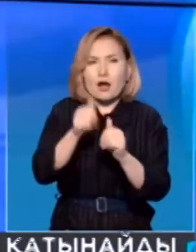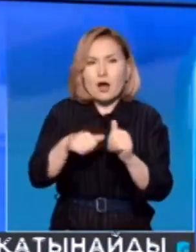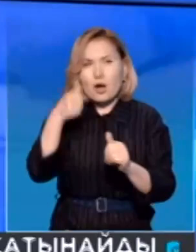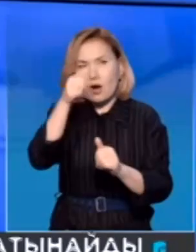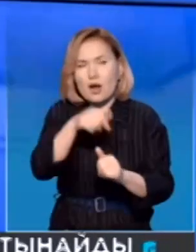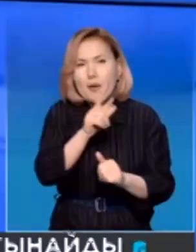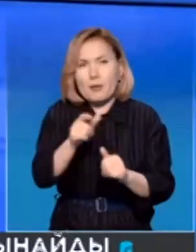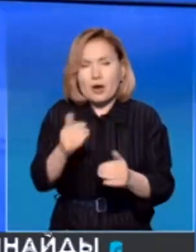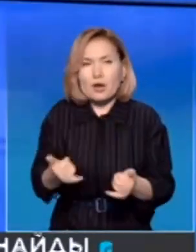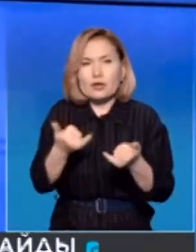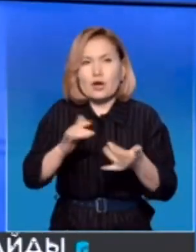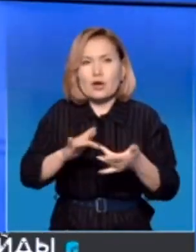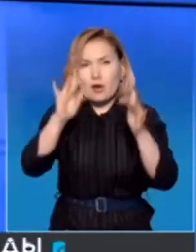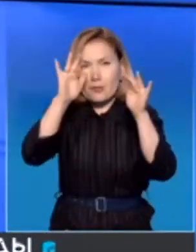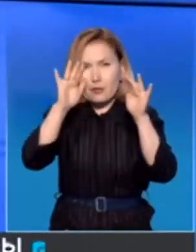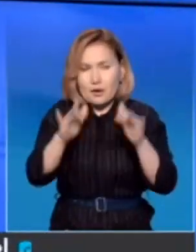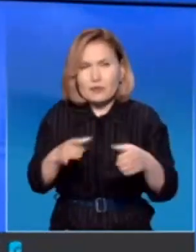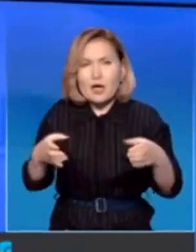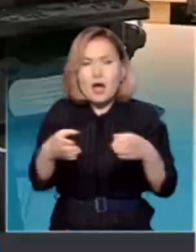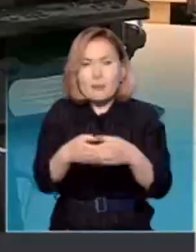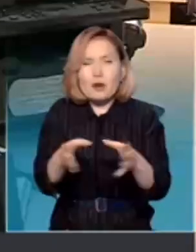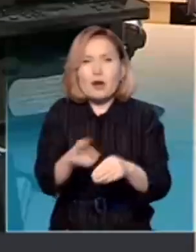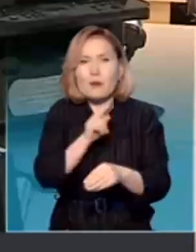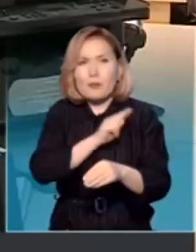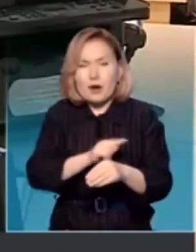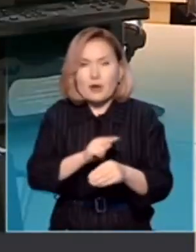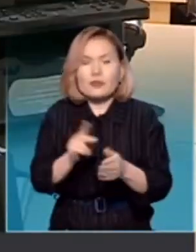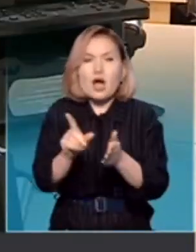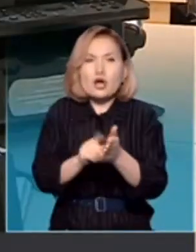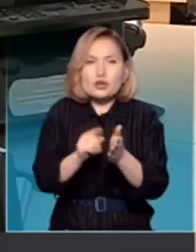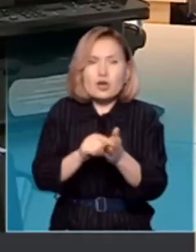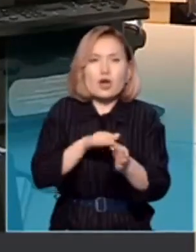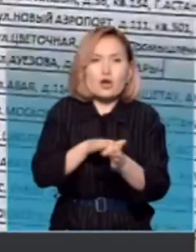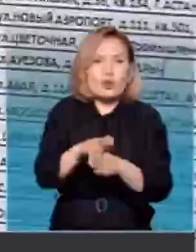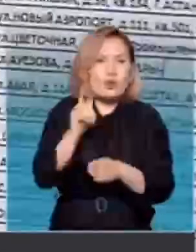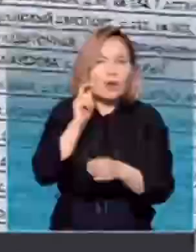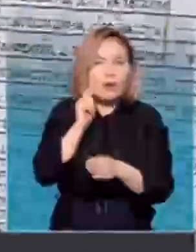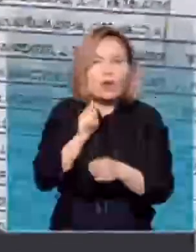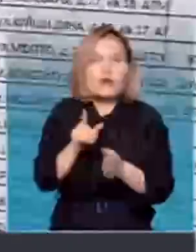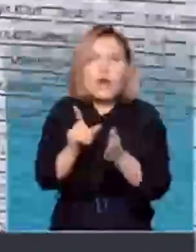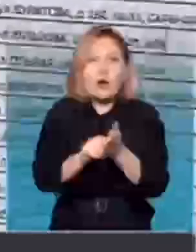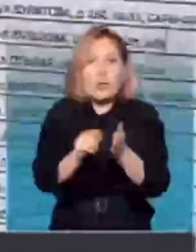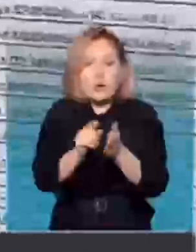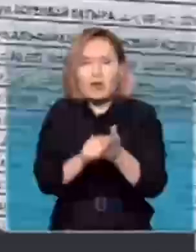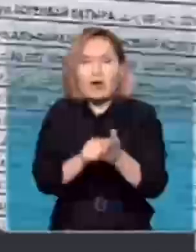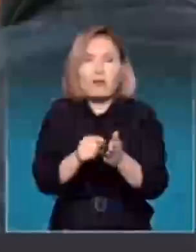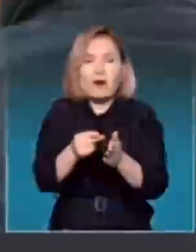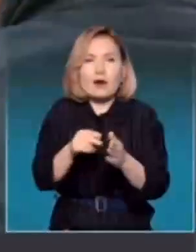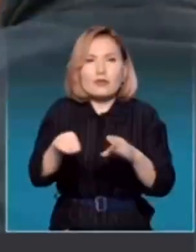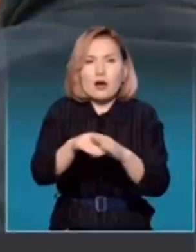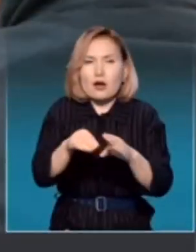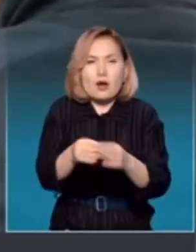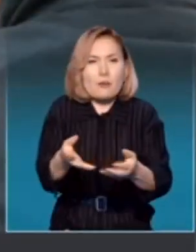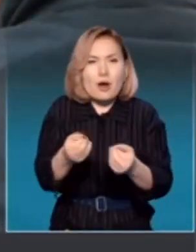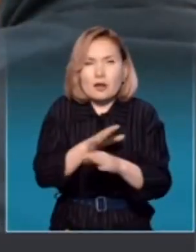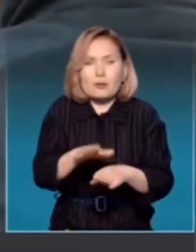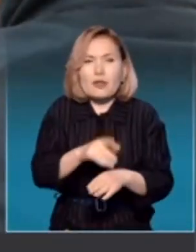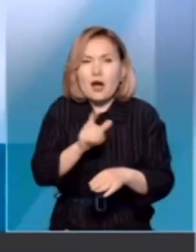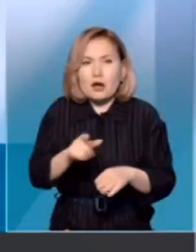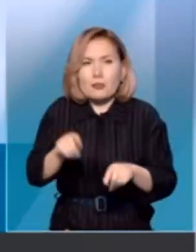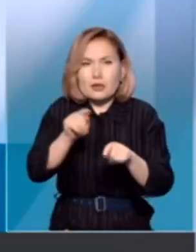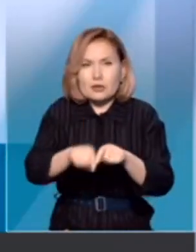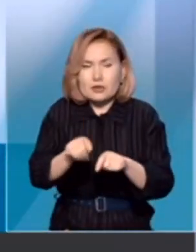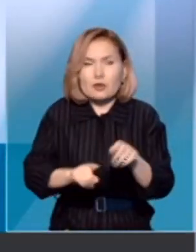азаматтарға арналған үкімет мемлекеттік корпорациясымен бірлесіп, зейнет жасына толған, бірақ қорға төлем үшін жүгінбеген адамдарды анықтау үшін тексеру